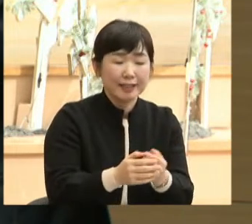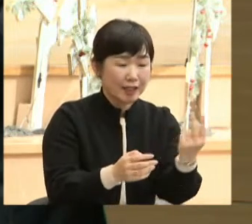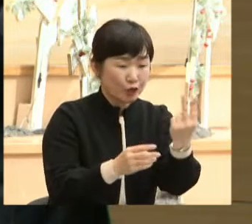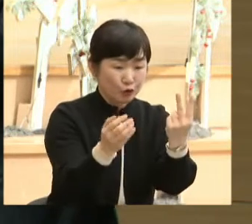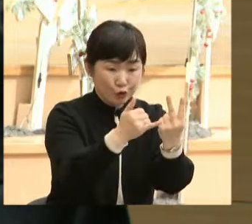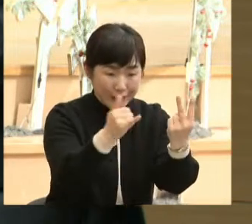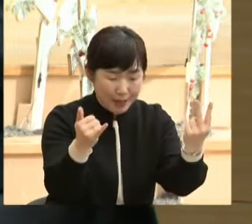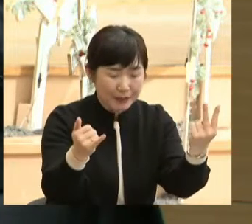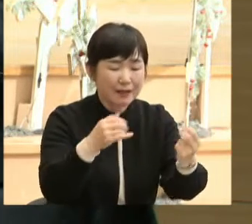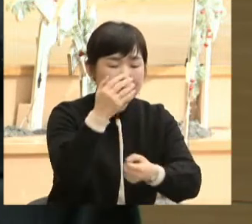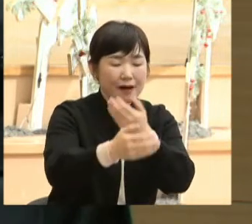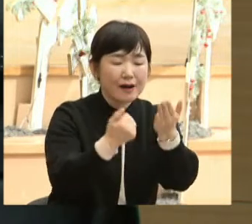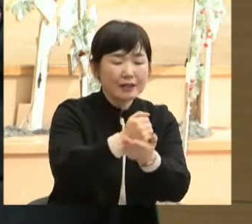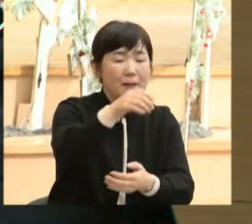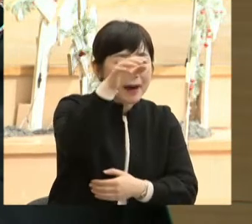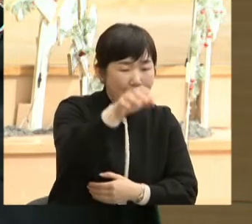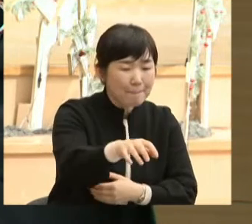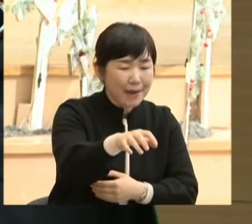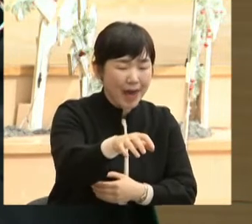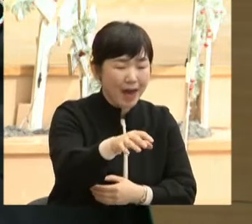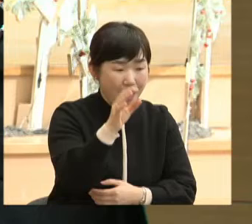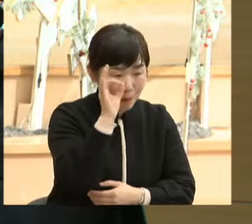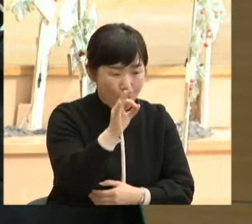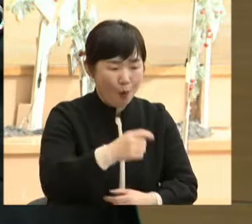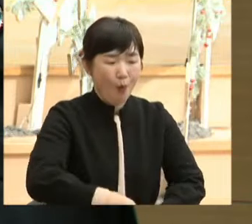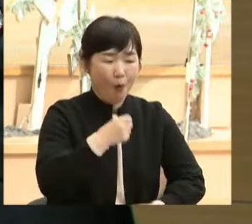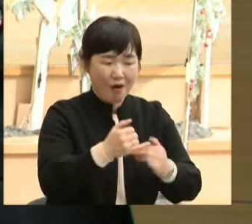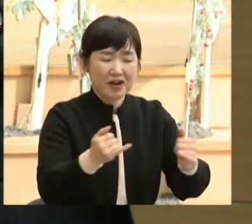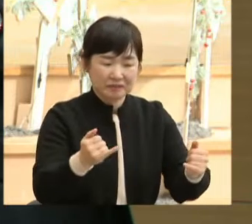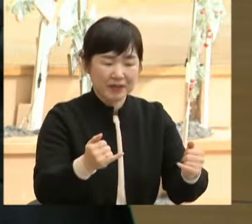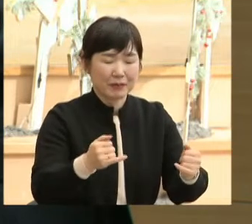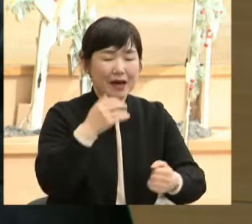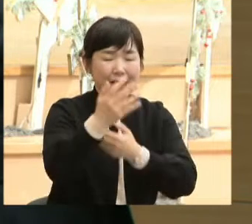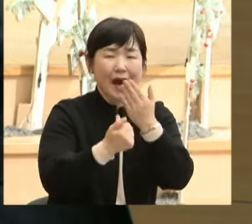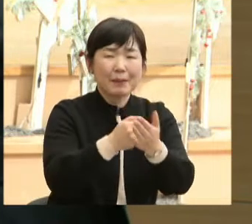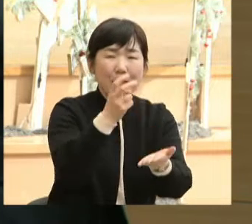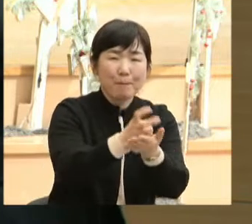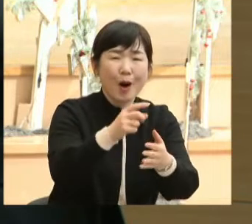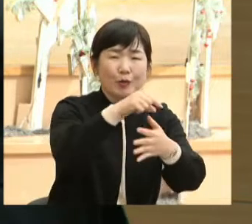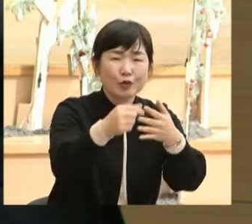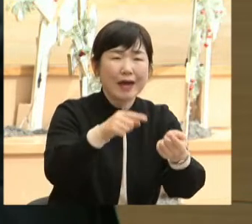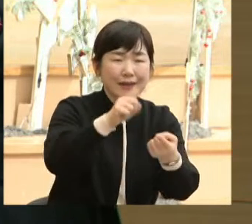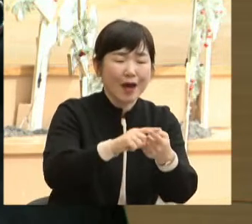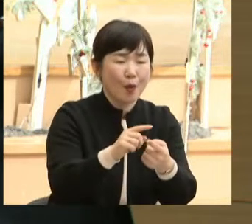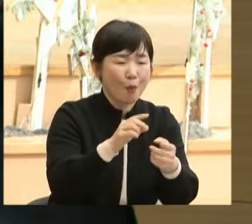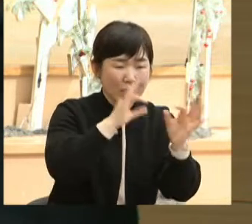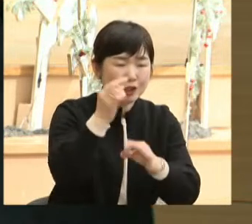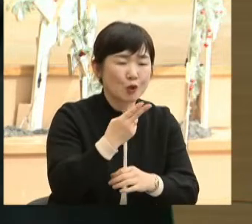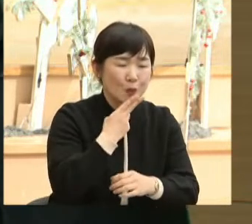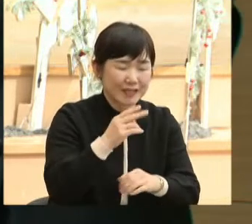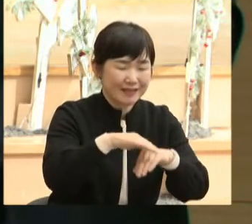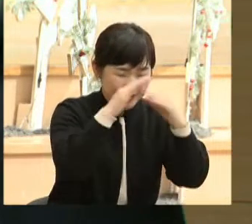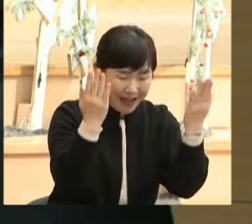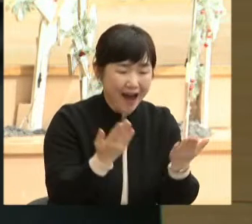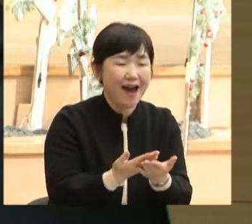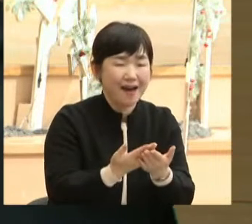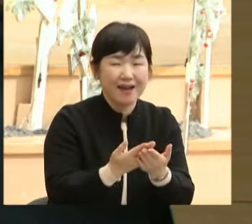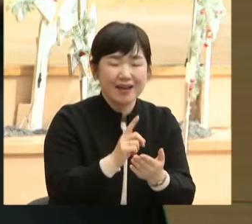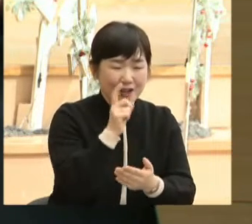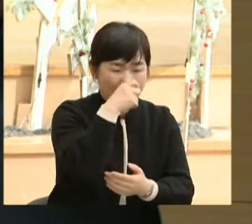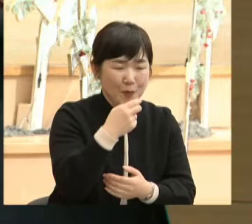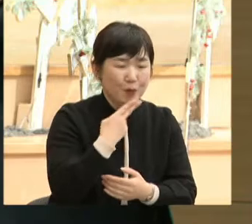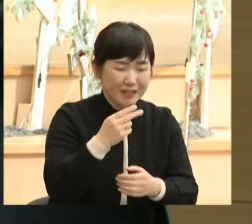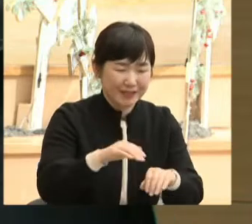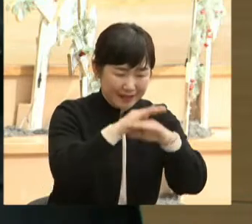하나님 앞에 애인이 주위의 모든 계명과 규례와도록 흠이 없이 행하였더라 그러니까 주위의 모든 계명과